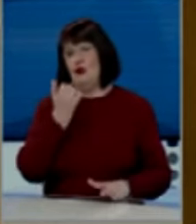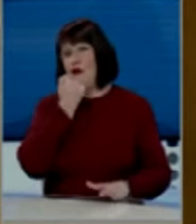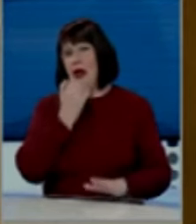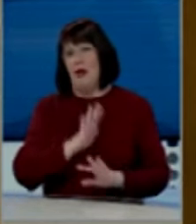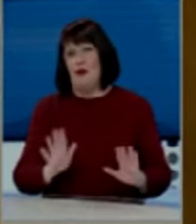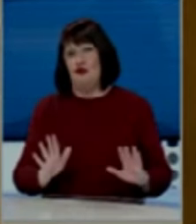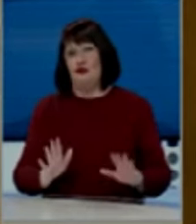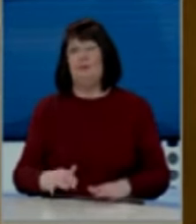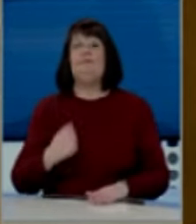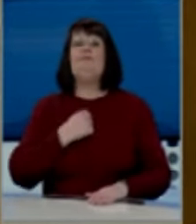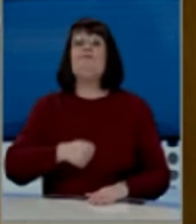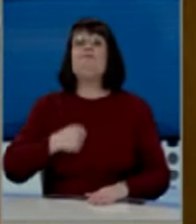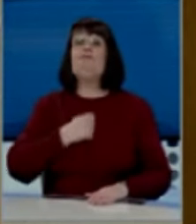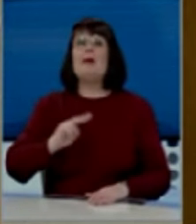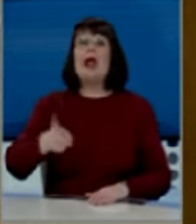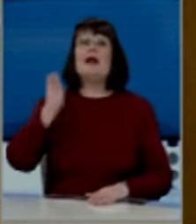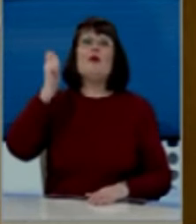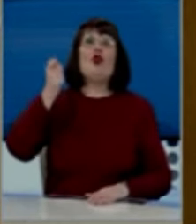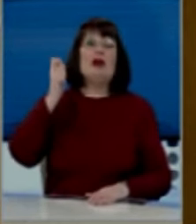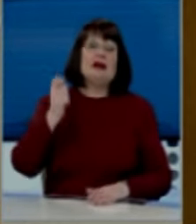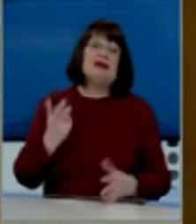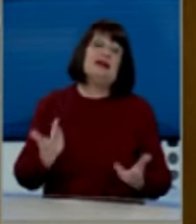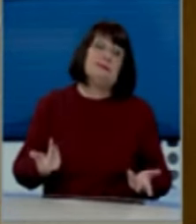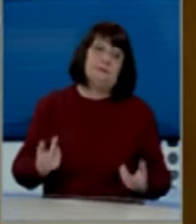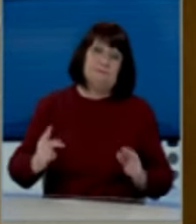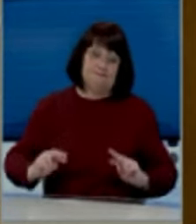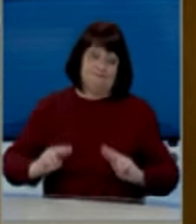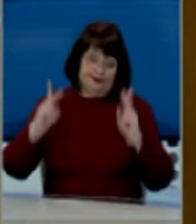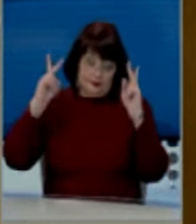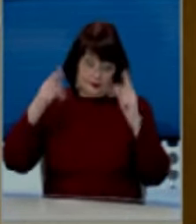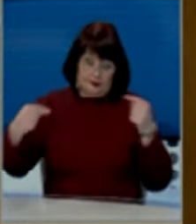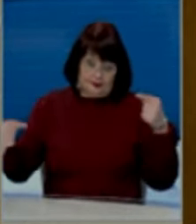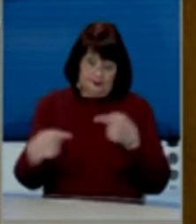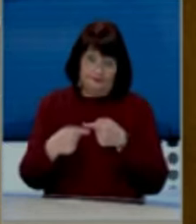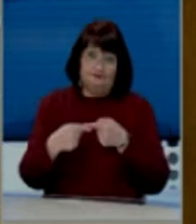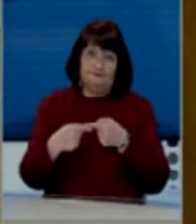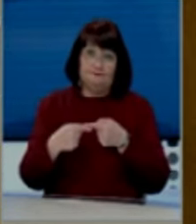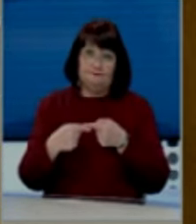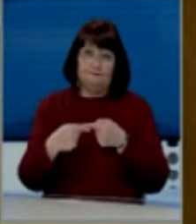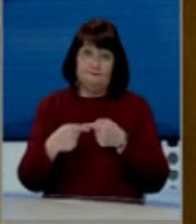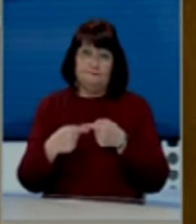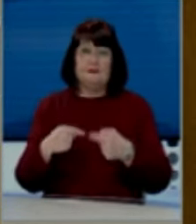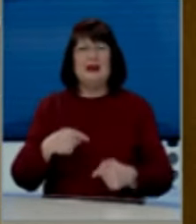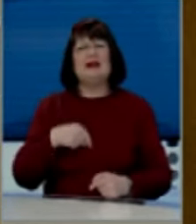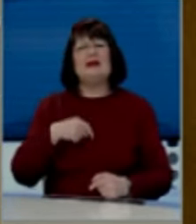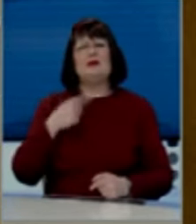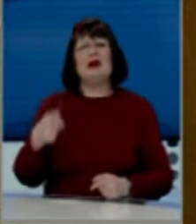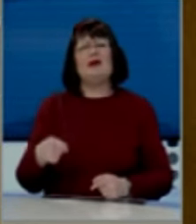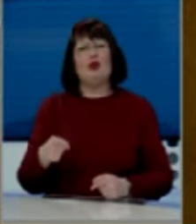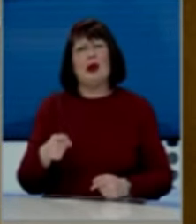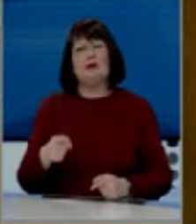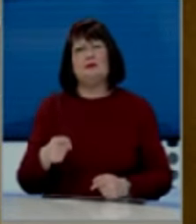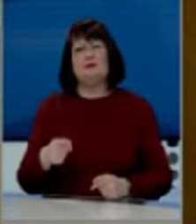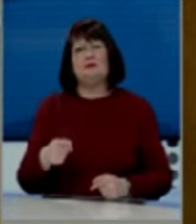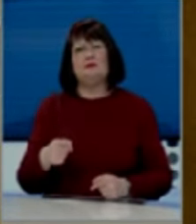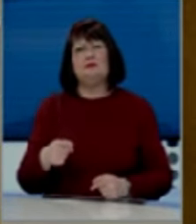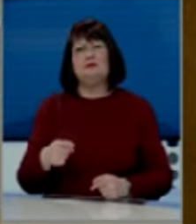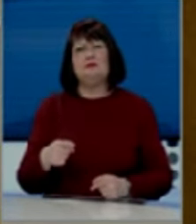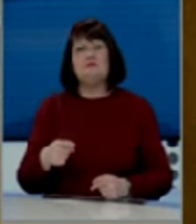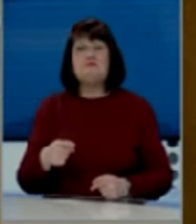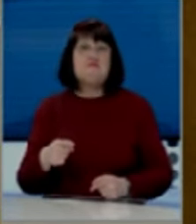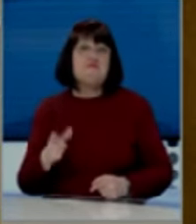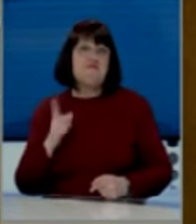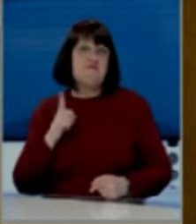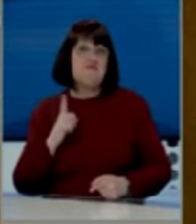Δυστυχώς οι πολιτικοί μας αντίπαλοι επέλεξαν μία στάση την οποία ουδής διανοήθηκε